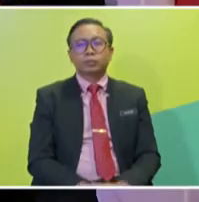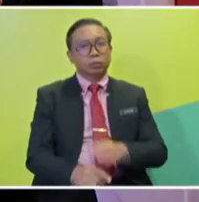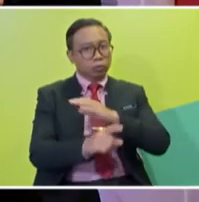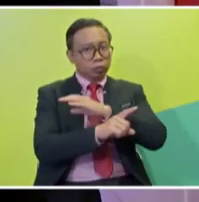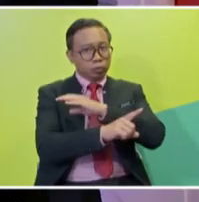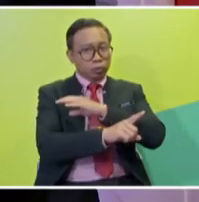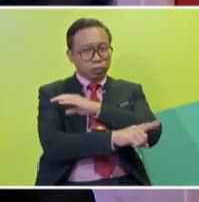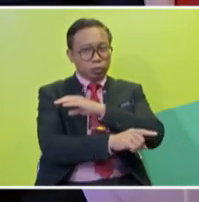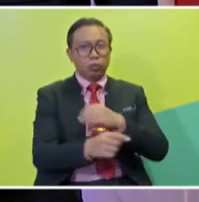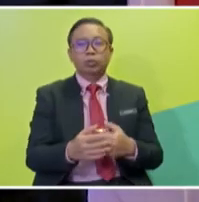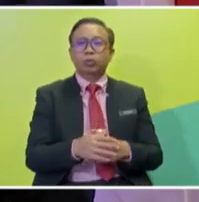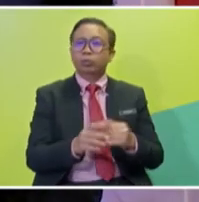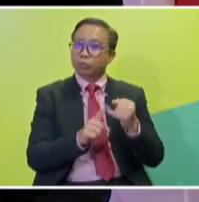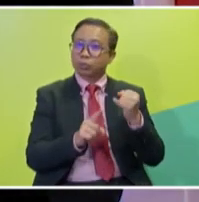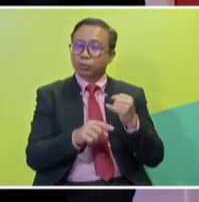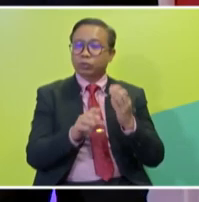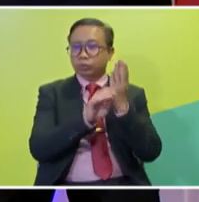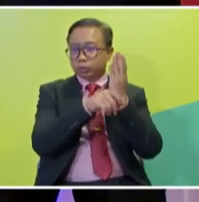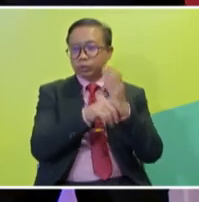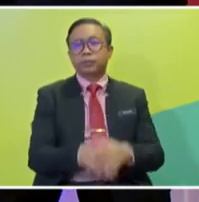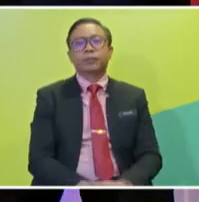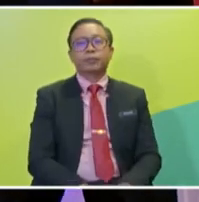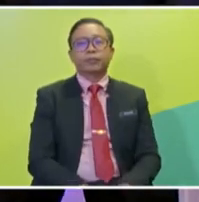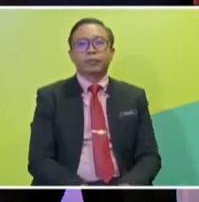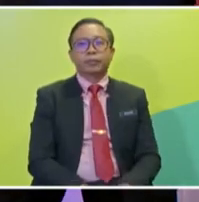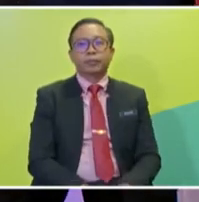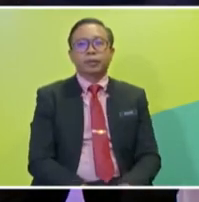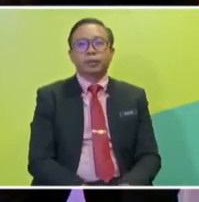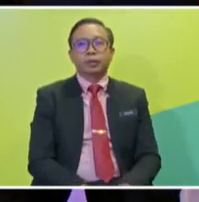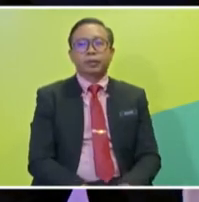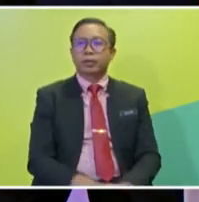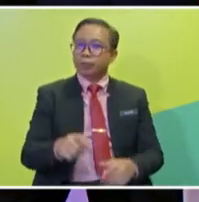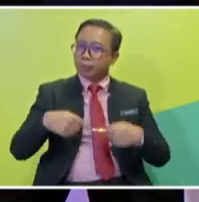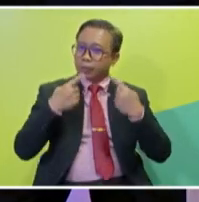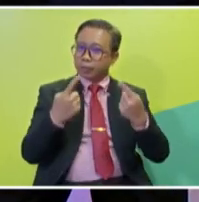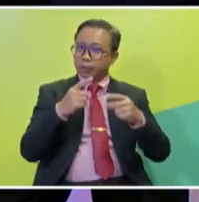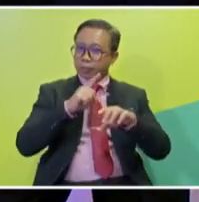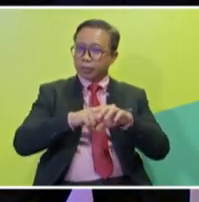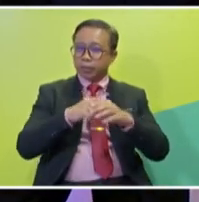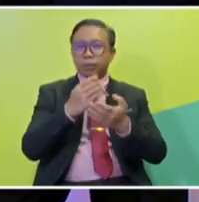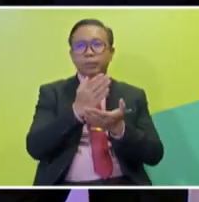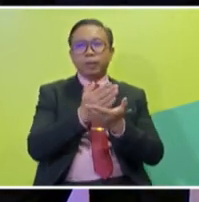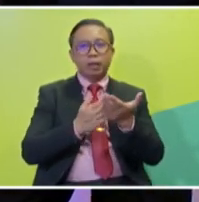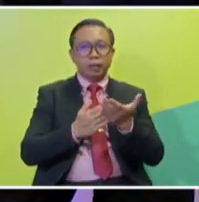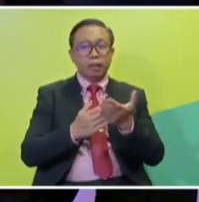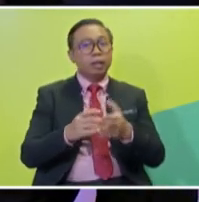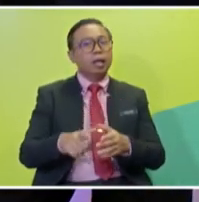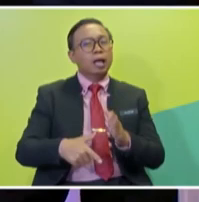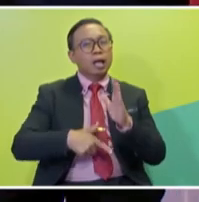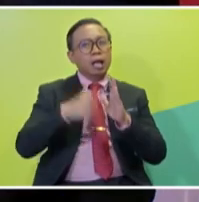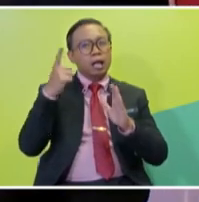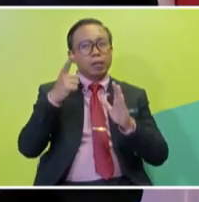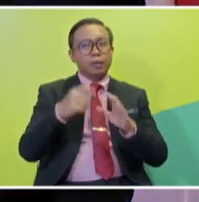akan ceritakan dia punya fungsinya baik seterusnya tibalah masa kita pergi ke pada bagian-bagian yang lebih